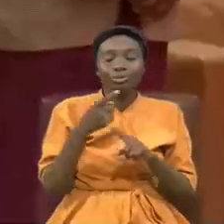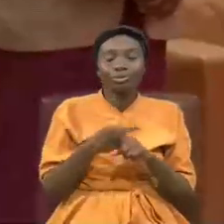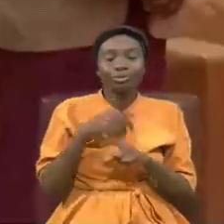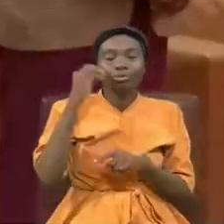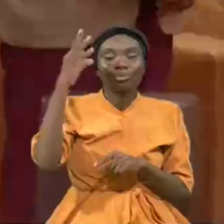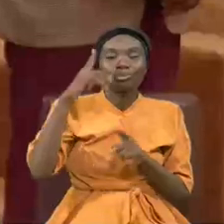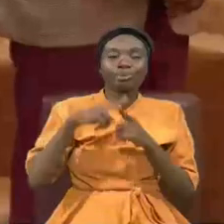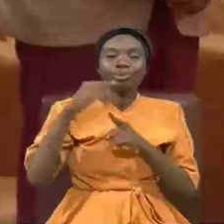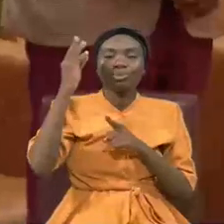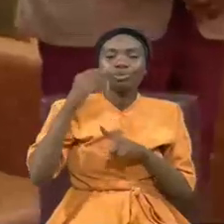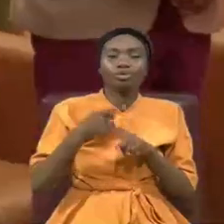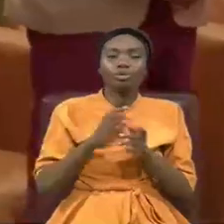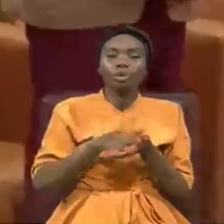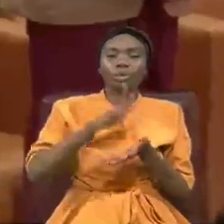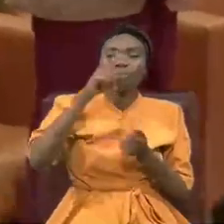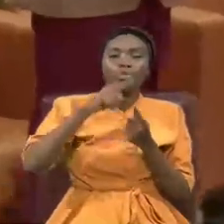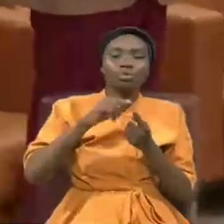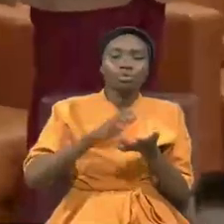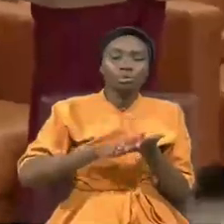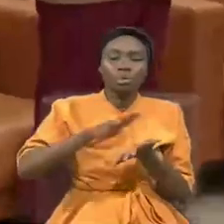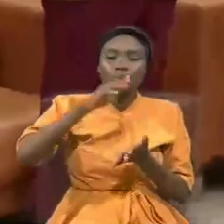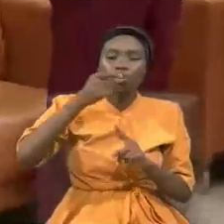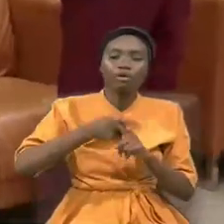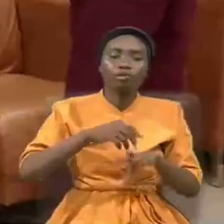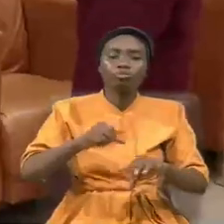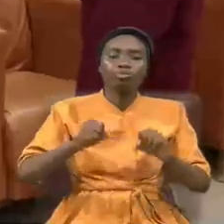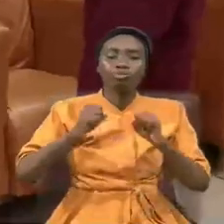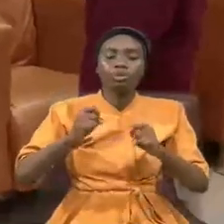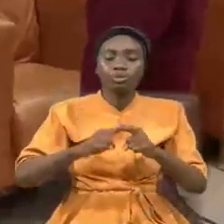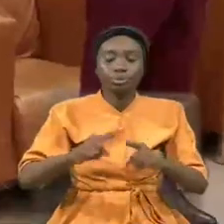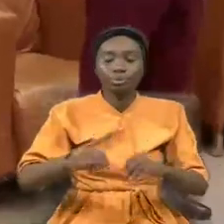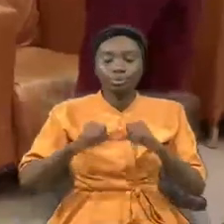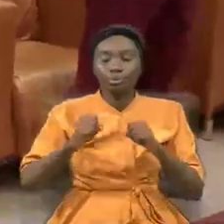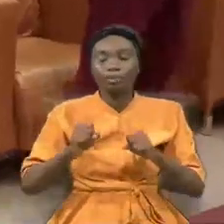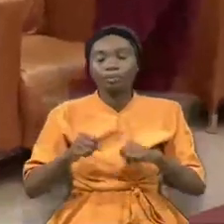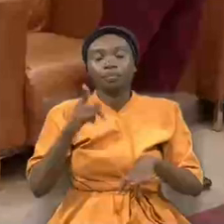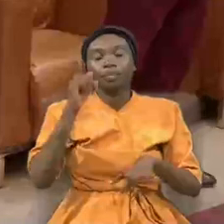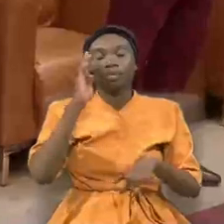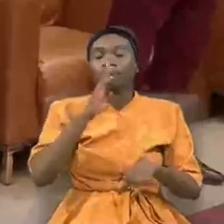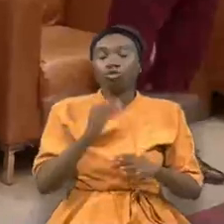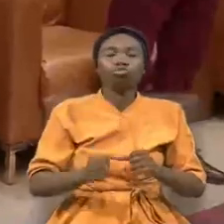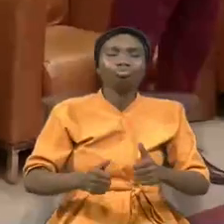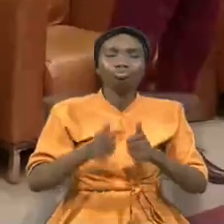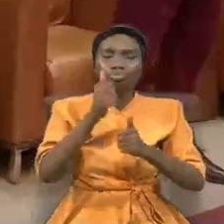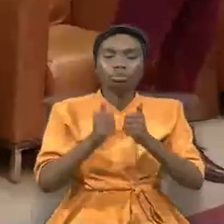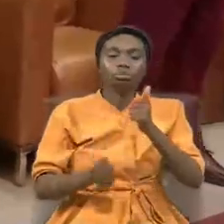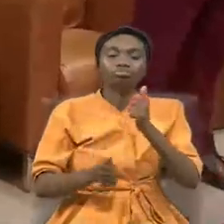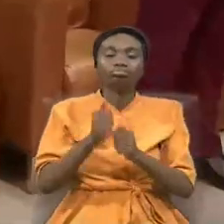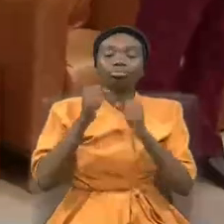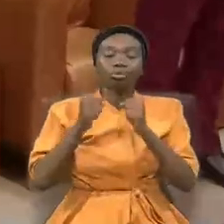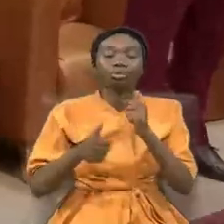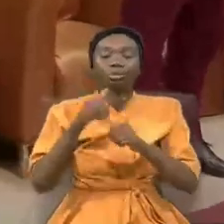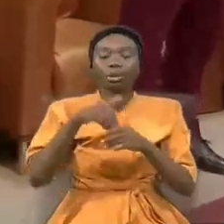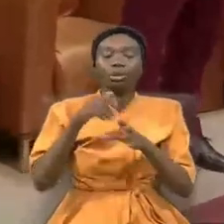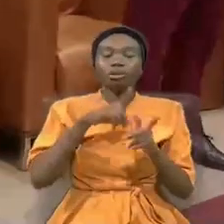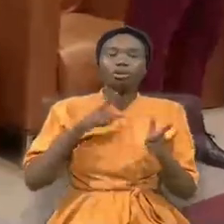transforme, que vous transforme de la gloire en gloire, de gloire en gloire, de force en force, que vous deveniez de plus en plus fort dans